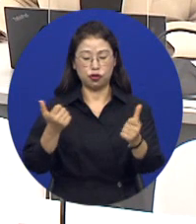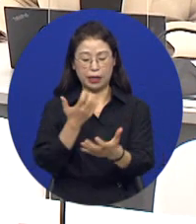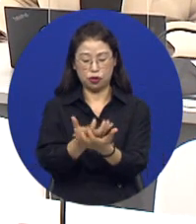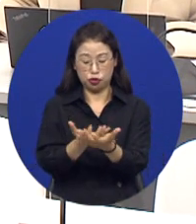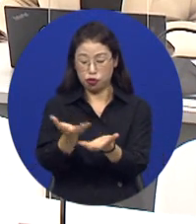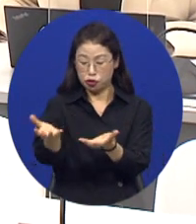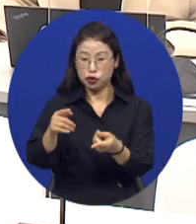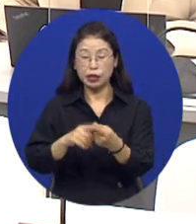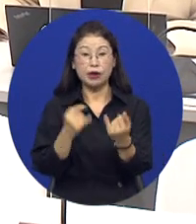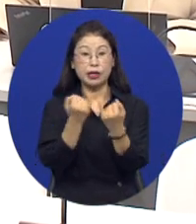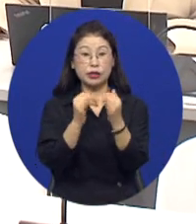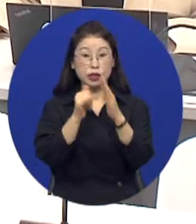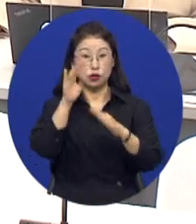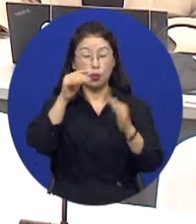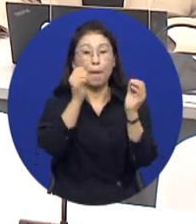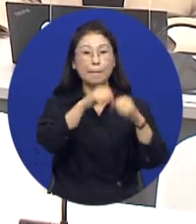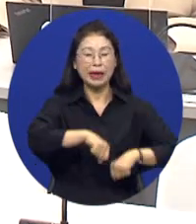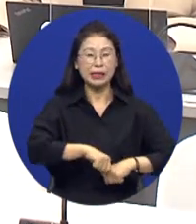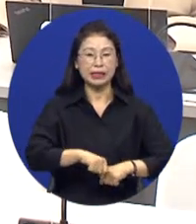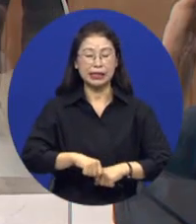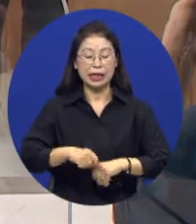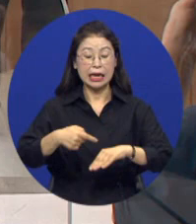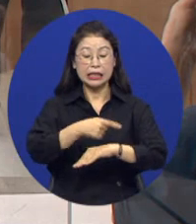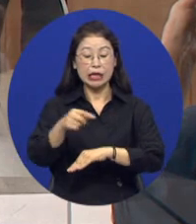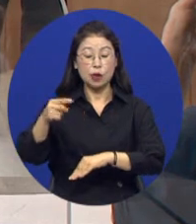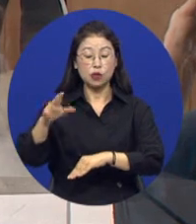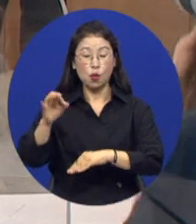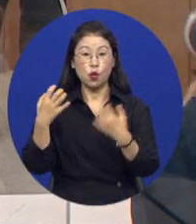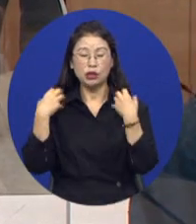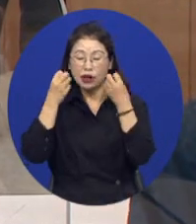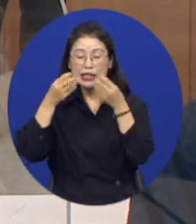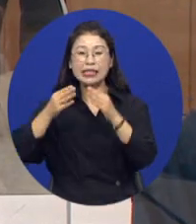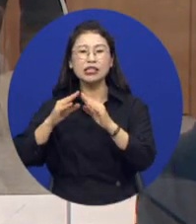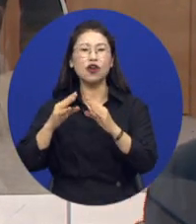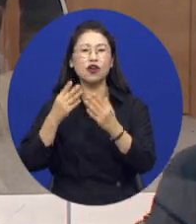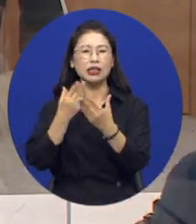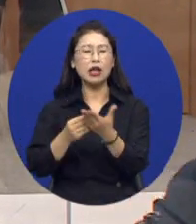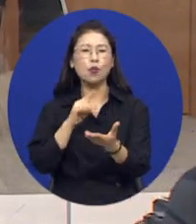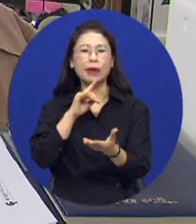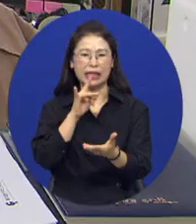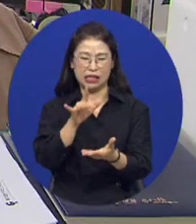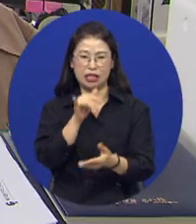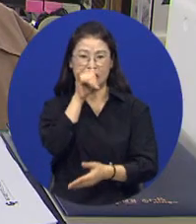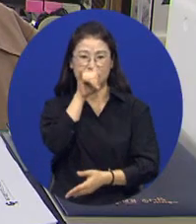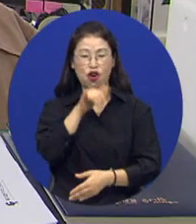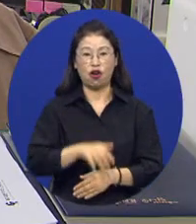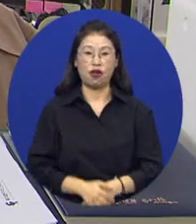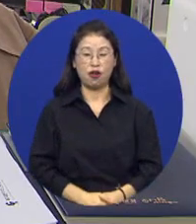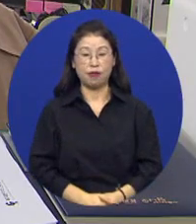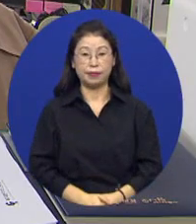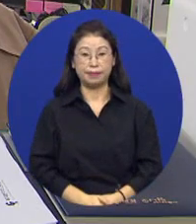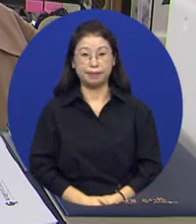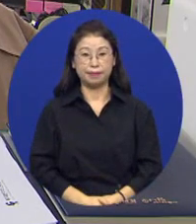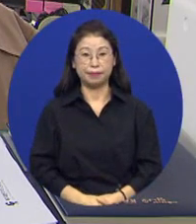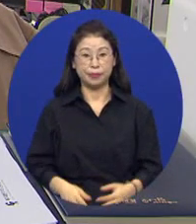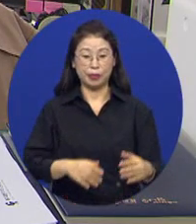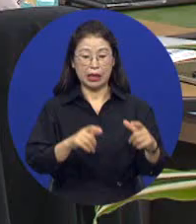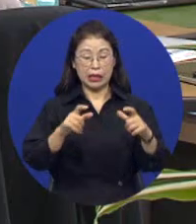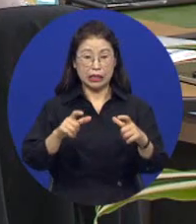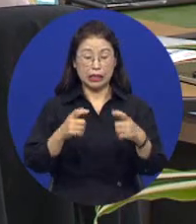안은 여성가족부 폐지와 제외 동포청 신설 등의 내용만 담겨 있습니다. 당장